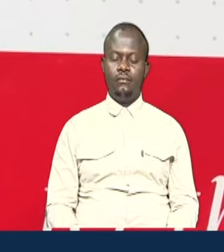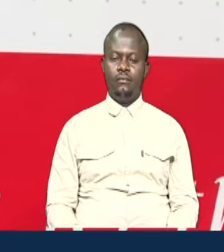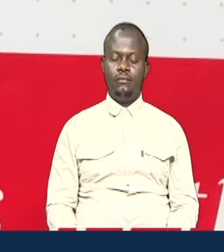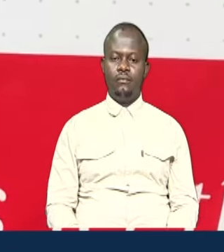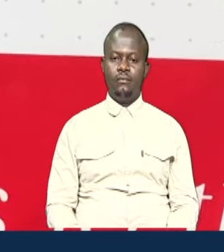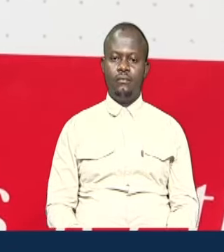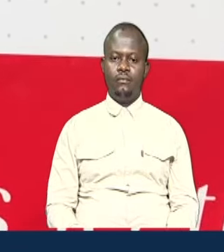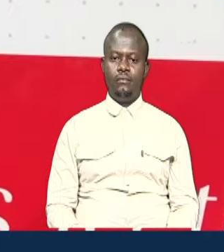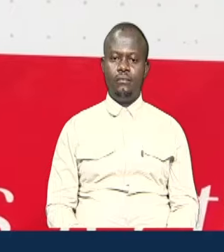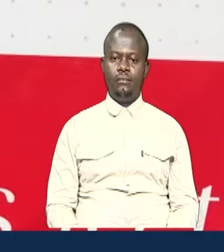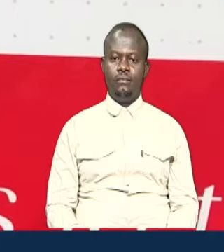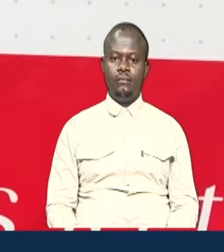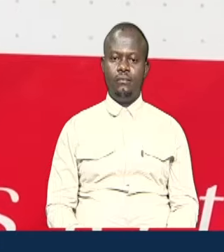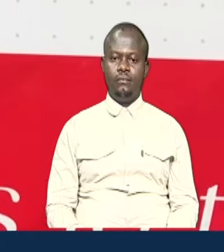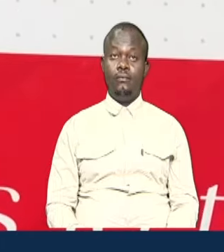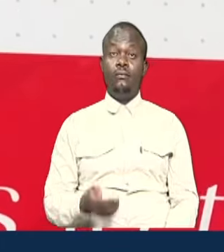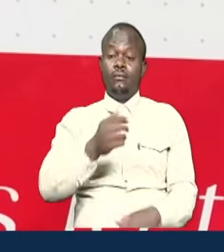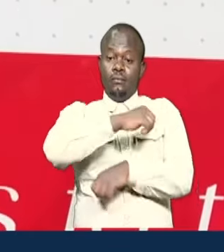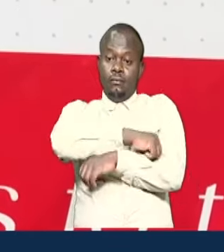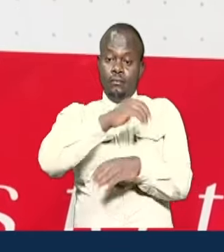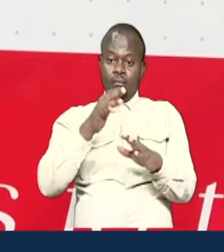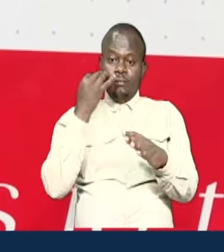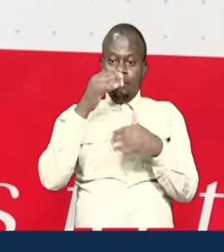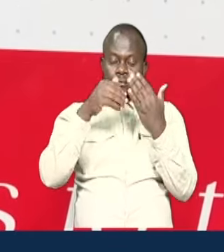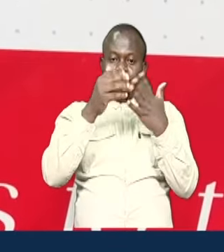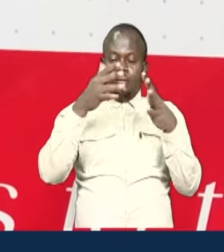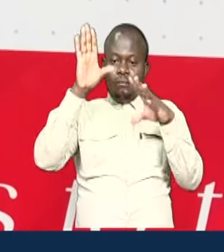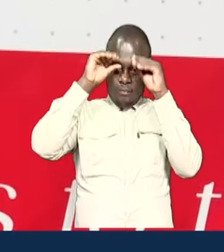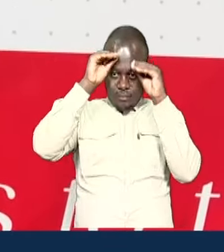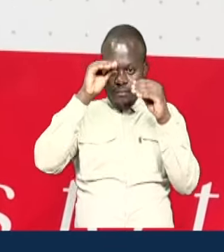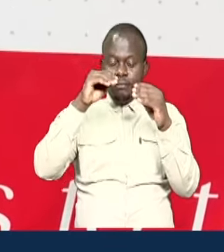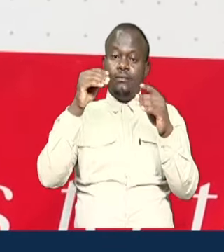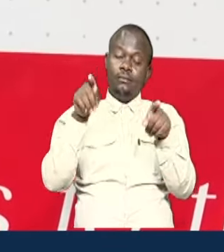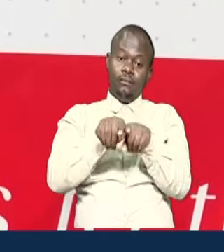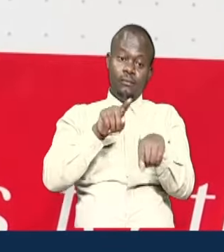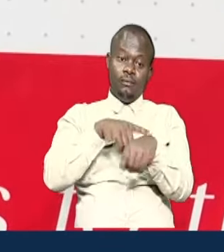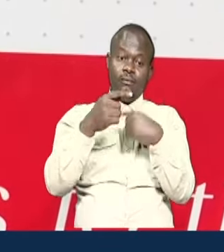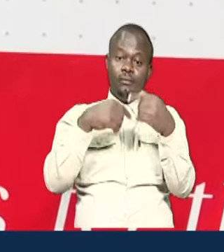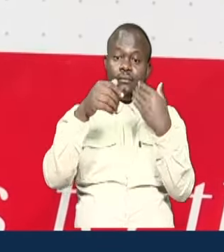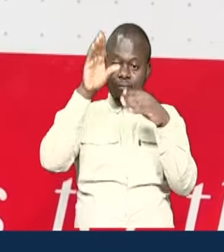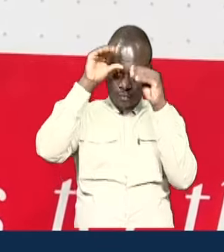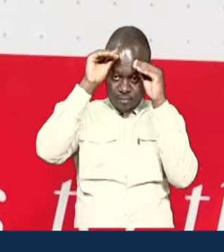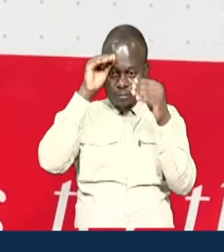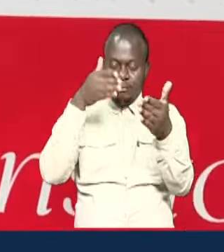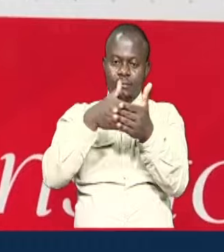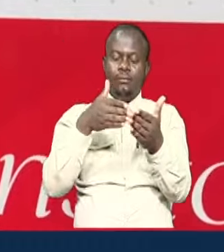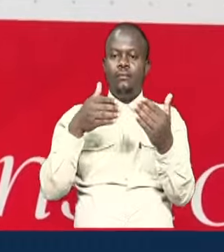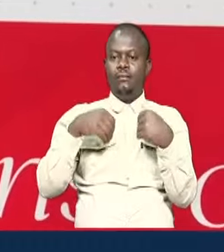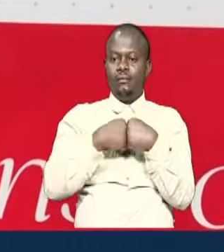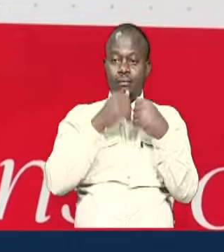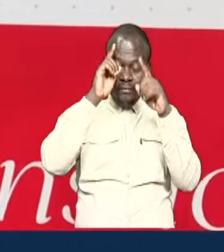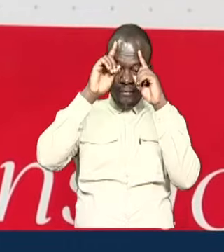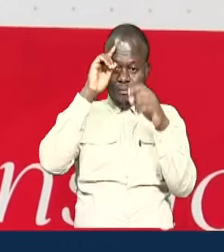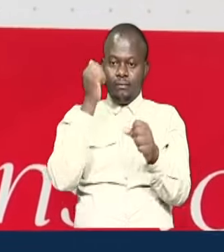the coursework Aba banyeshuri iyo barangije amasomo yemwe no mu gihe bakiga bahura cyane n'icyitwa guhanga